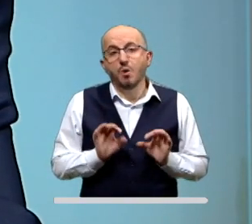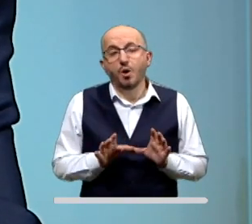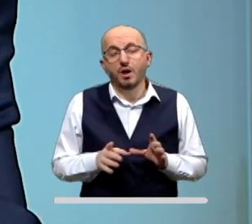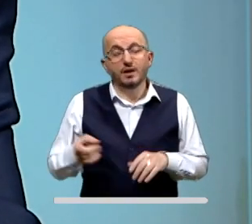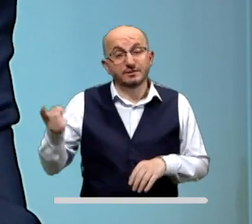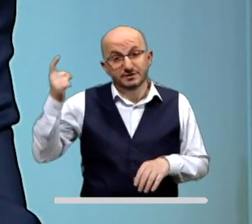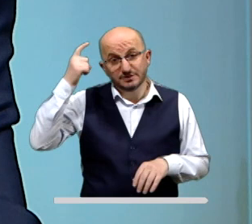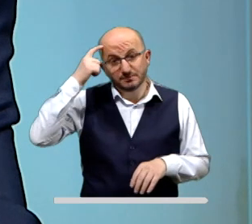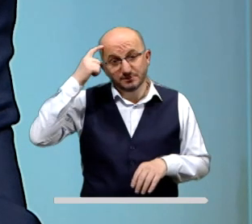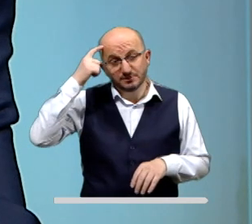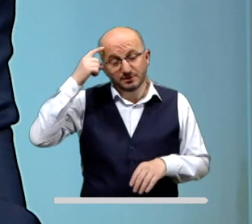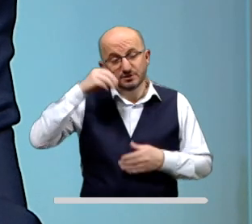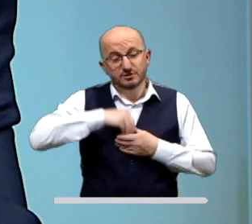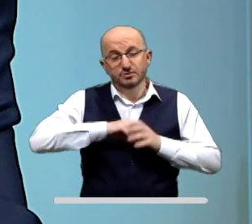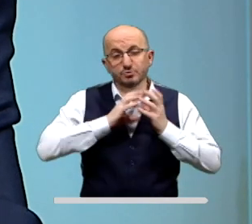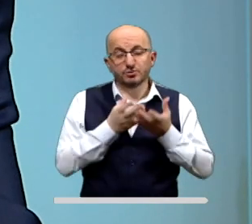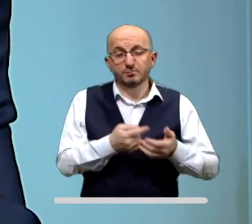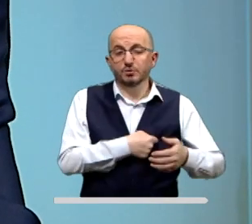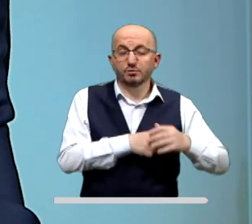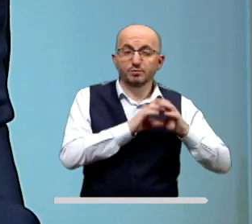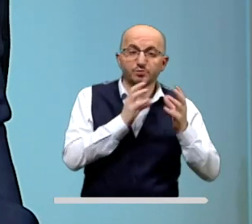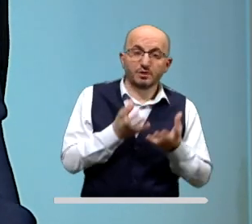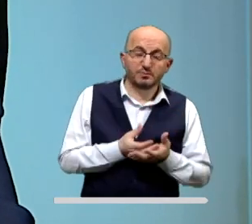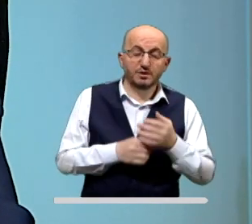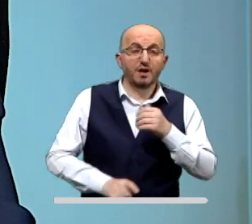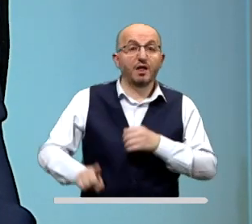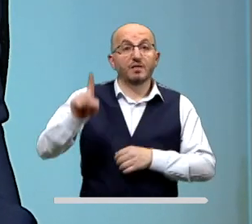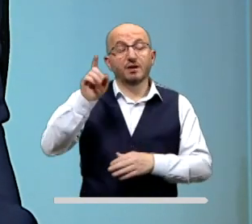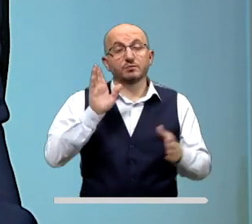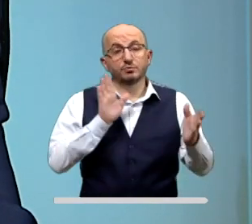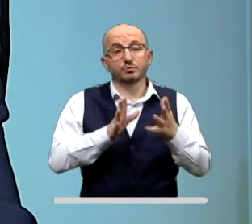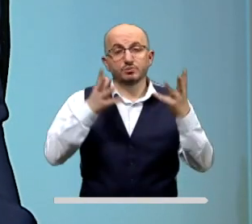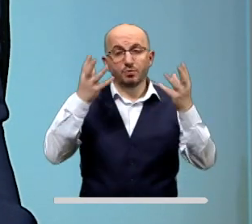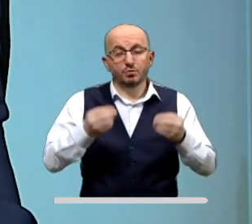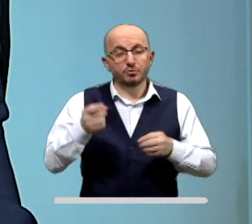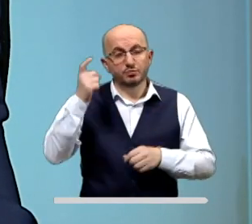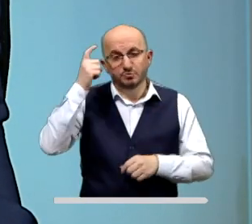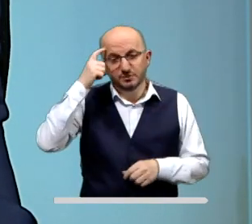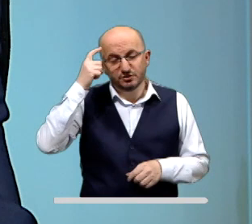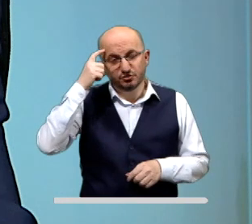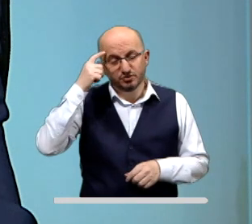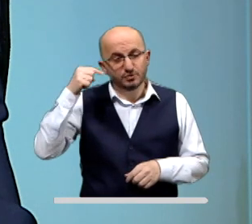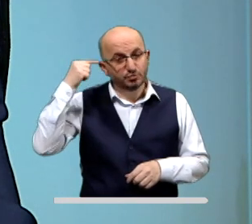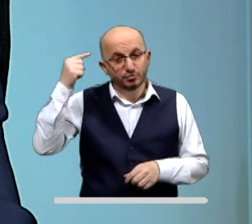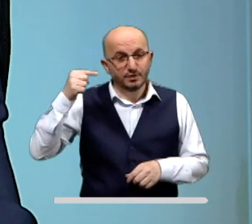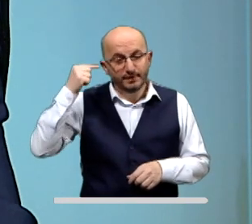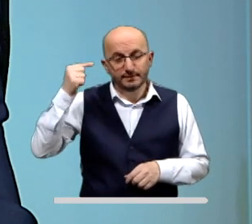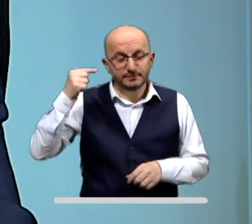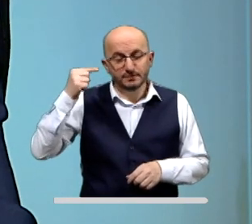zihnimizle iş dünyamızla Gönül dünyamızla Allah'ın huzurunda olduğumuz bilincini düşünerek